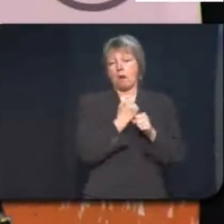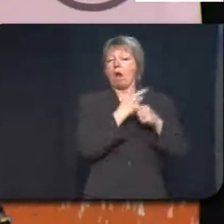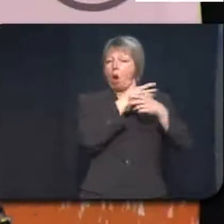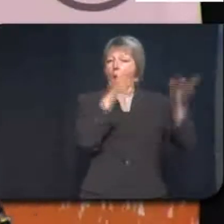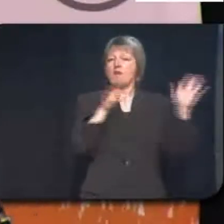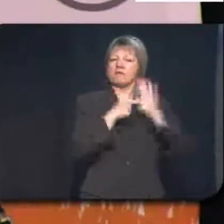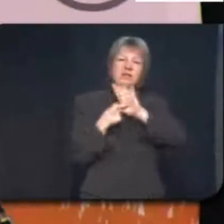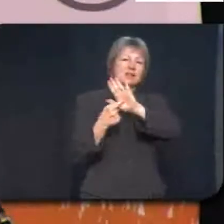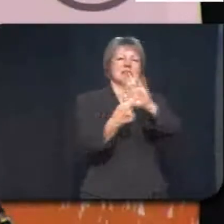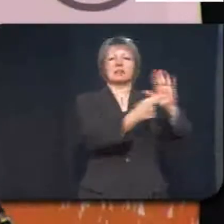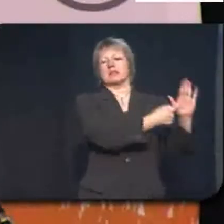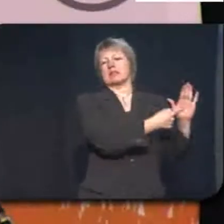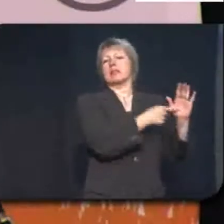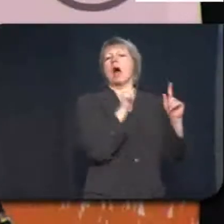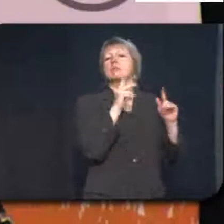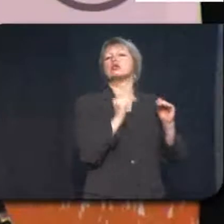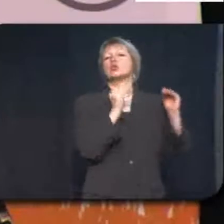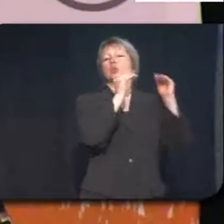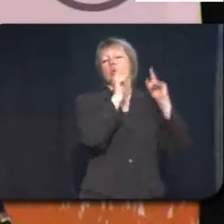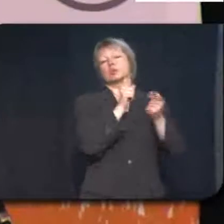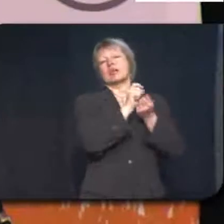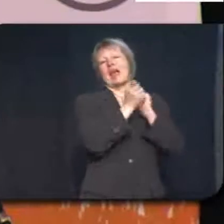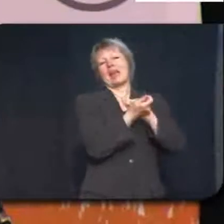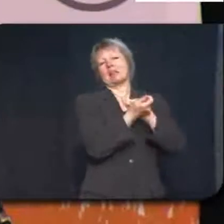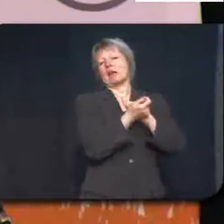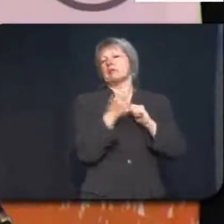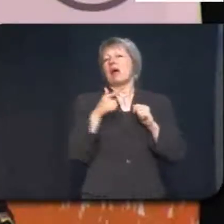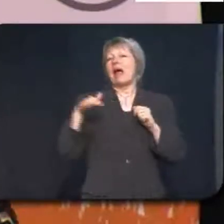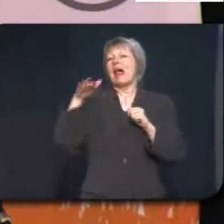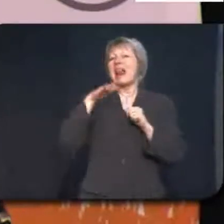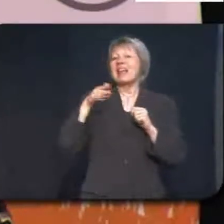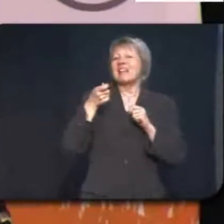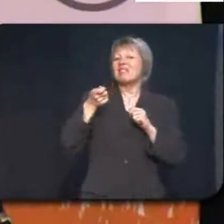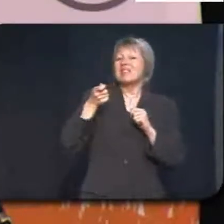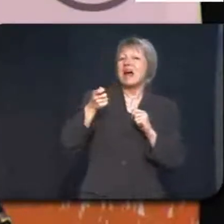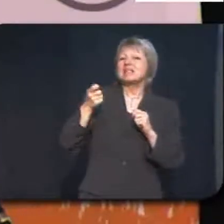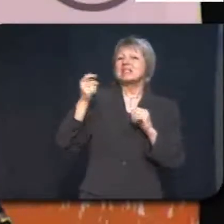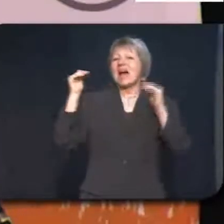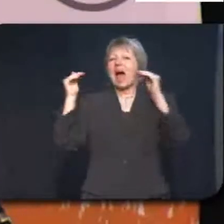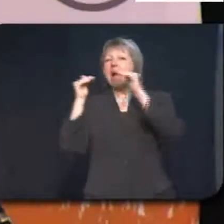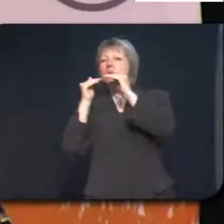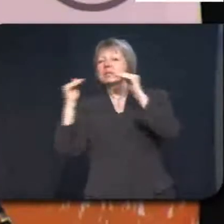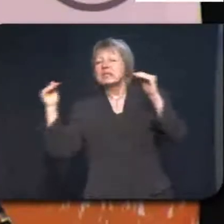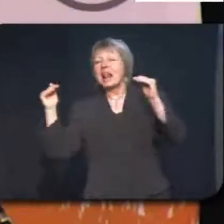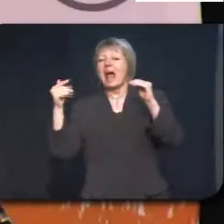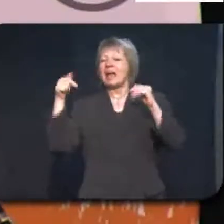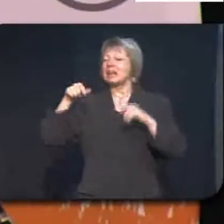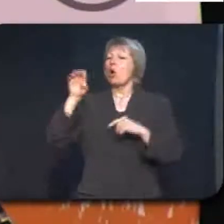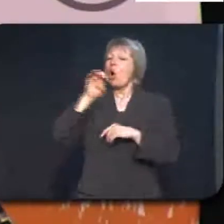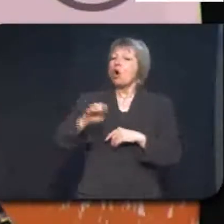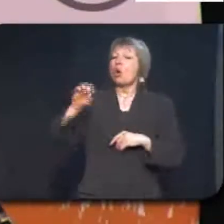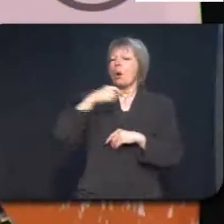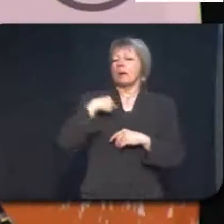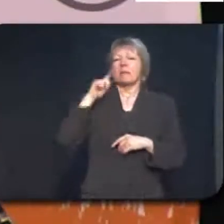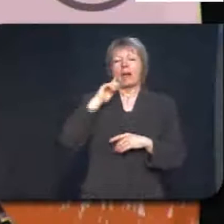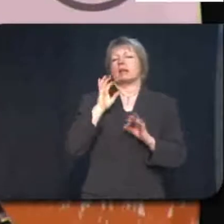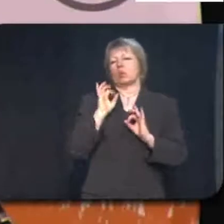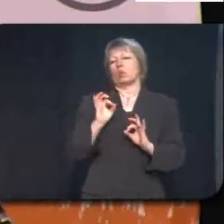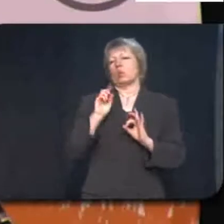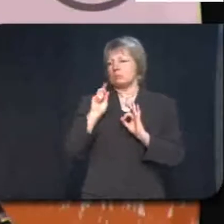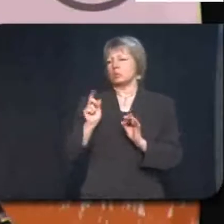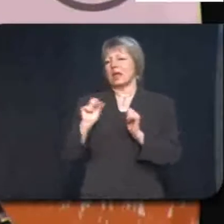grundsätzlich gegen eine Art Länderfinanzausgleich zum Beispiel in Europa meine persönliche Ansicht ist allerdings auch